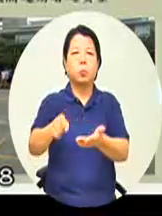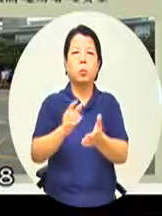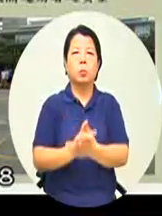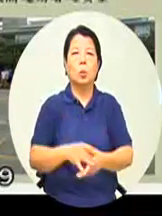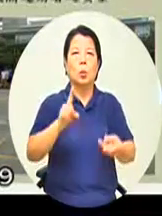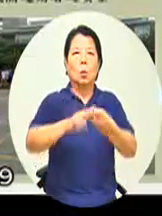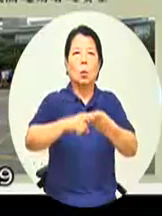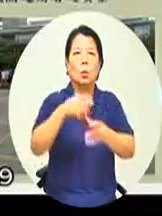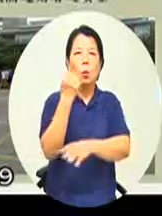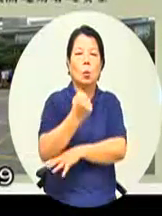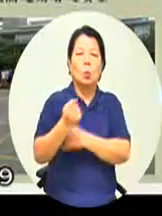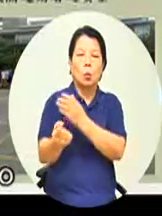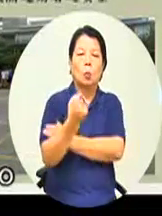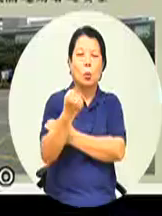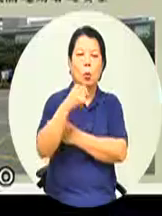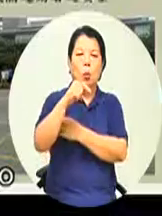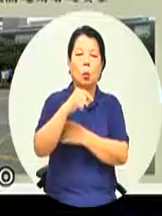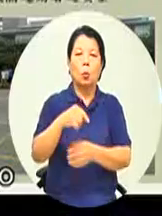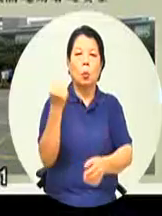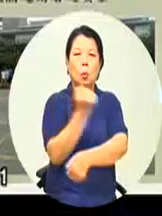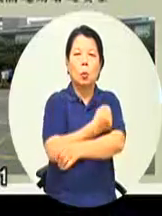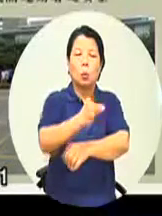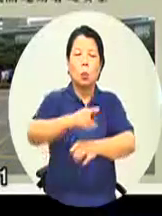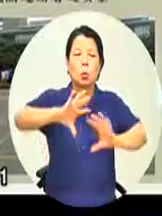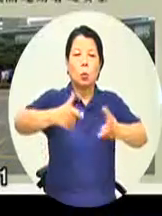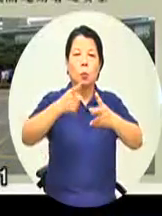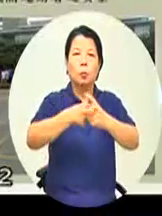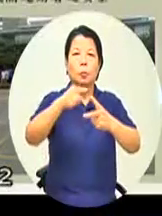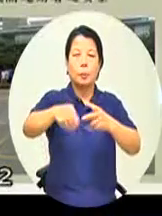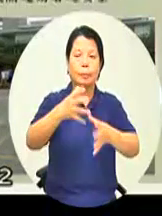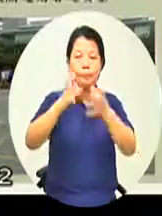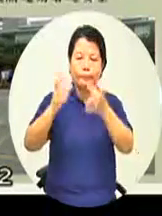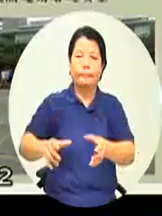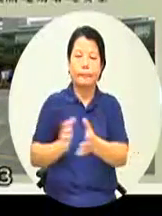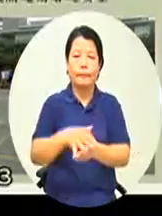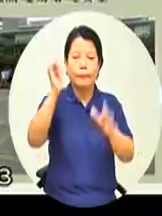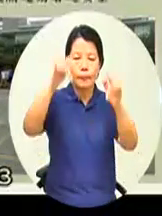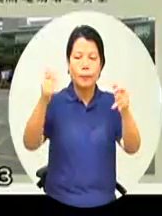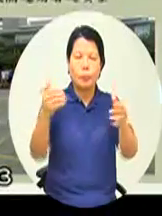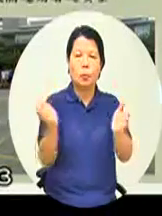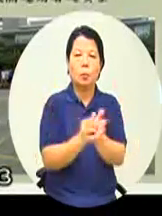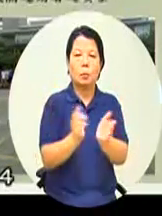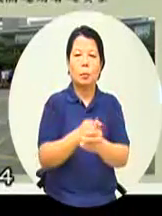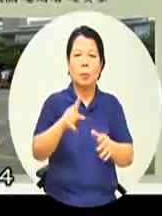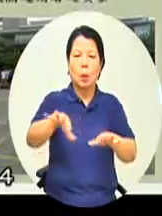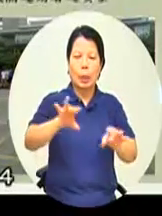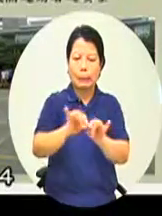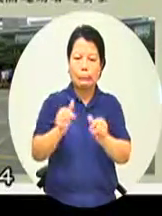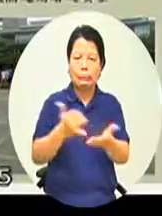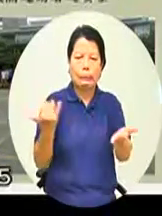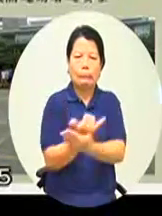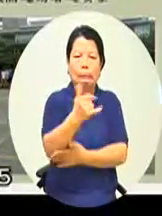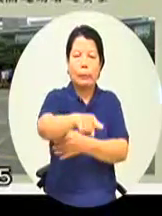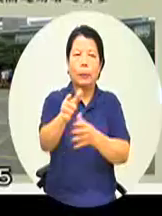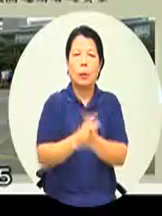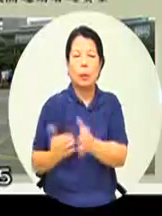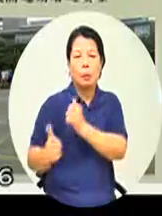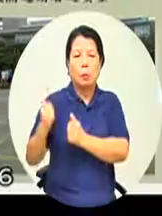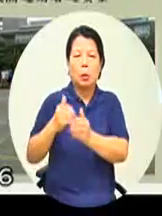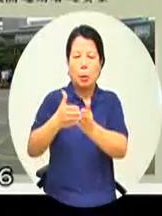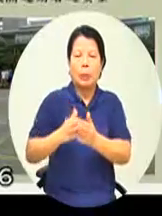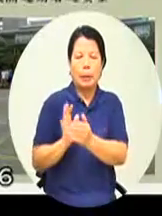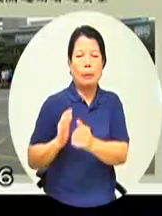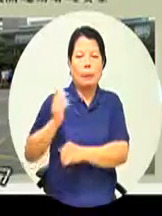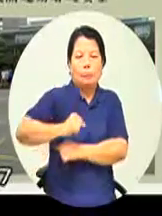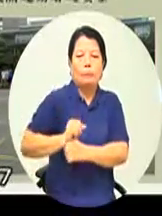举办，你看王宫国小这边那下过雨，场地湿滑，因为为了赛程，大家嘛勉强爱拍